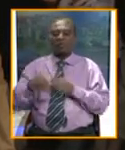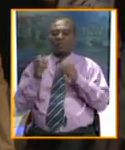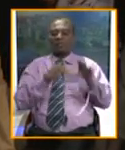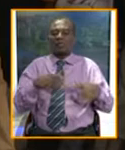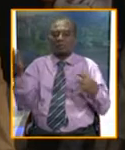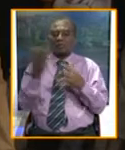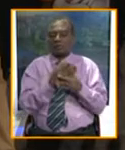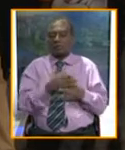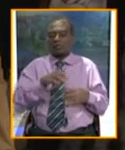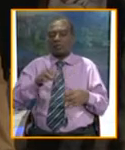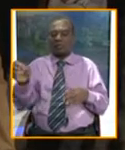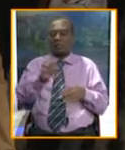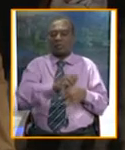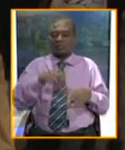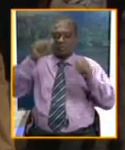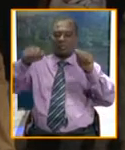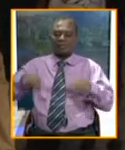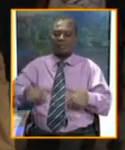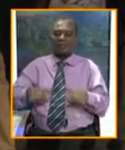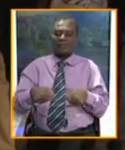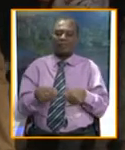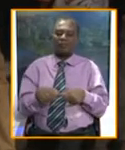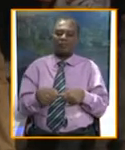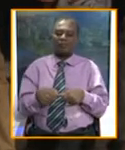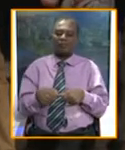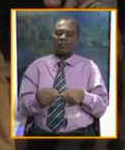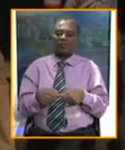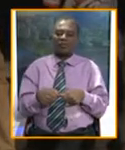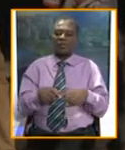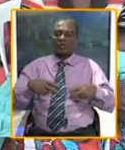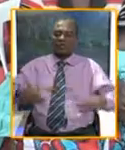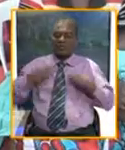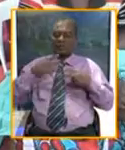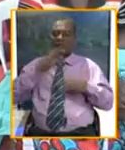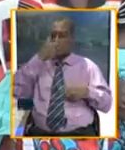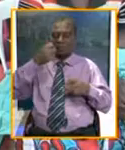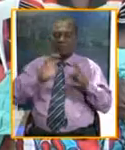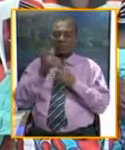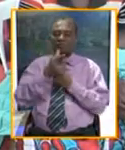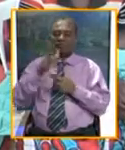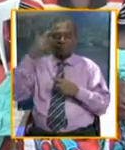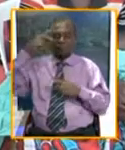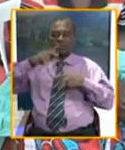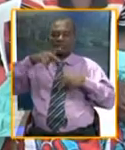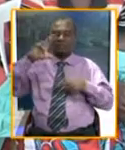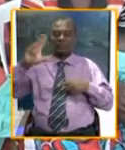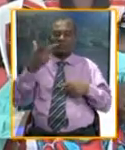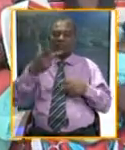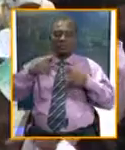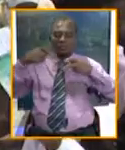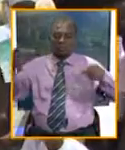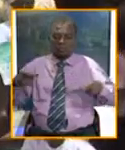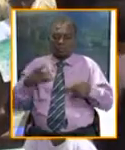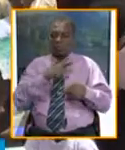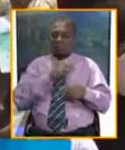que également eux puissent vivre dans de meilleures conditions. Pour la troisième phase de Agir pour les